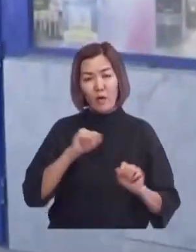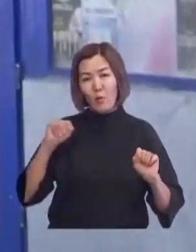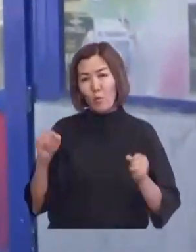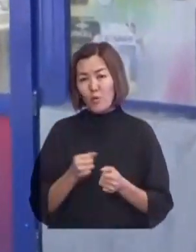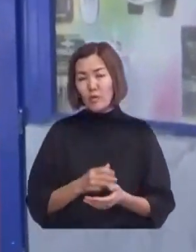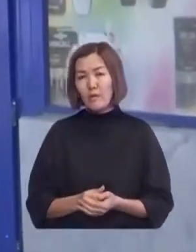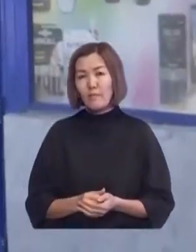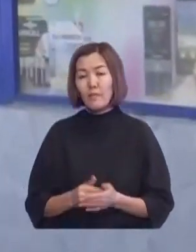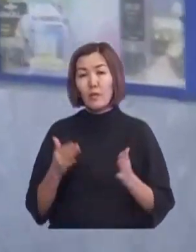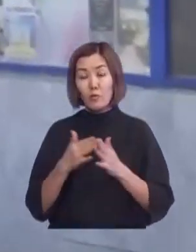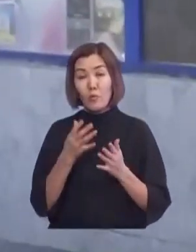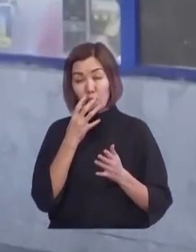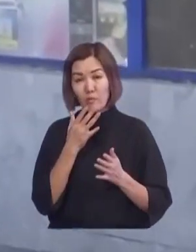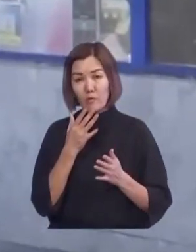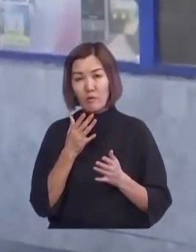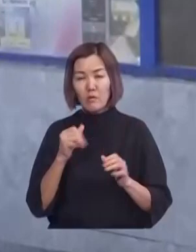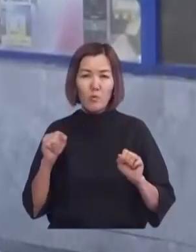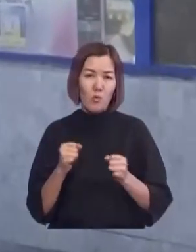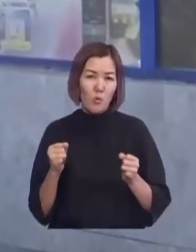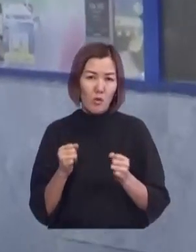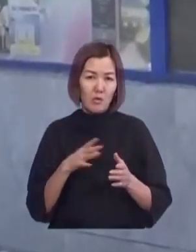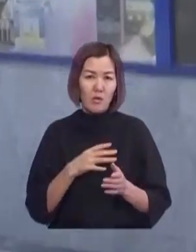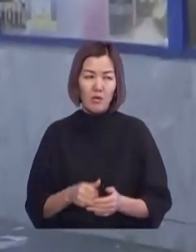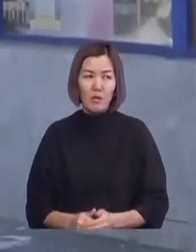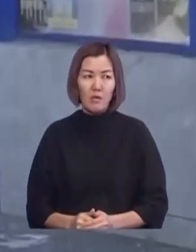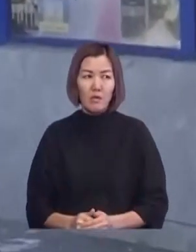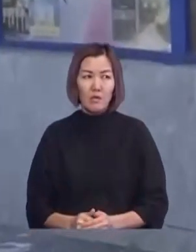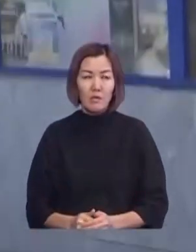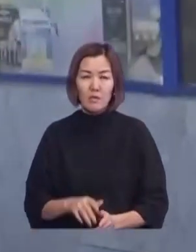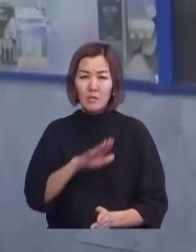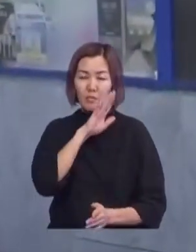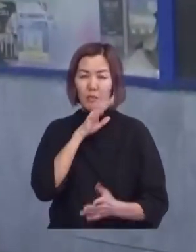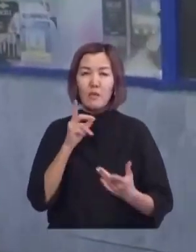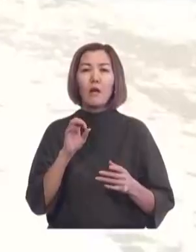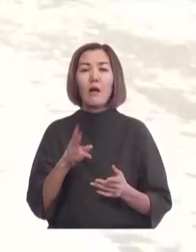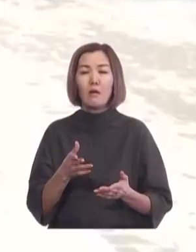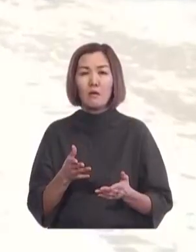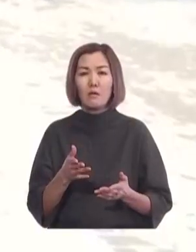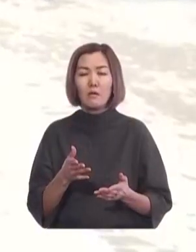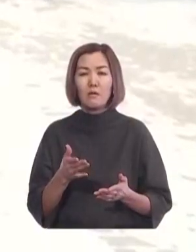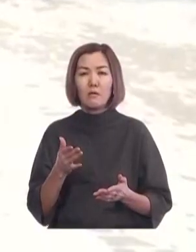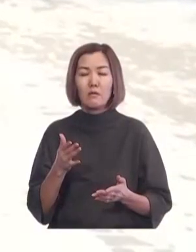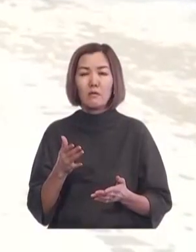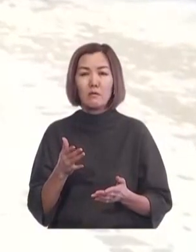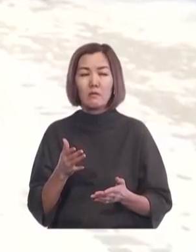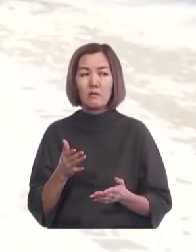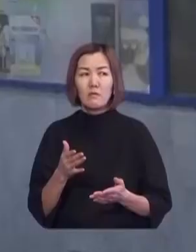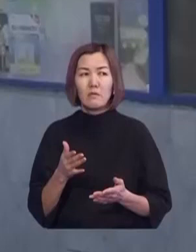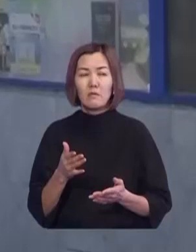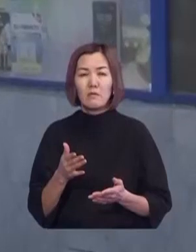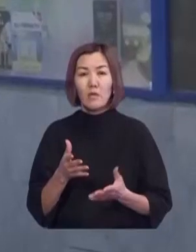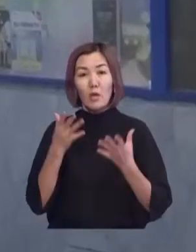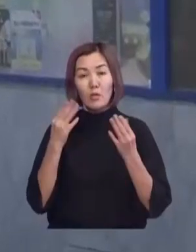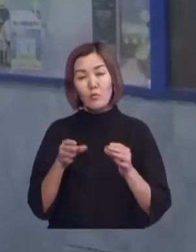дома? Или нет, холодно. Холодно? Холодно. А спите как, в одежде? Ну, практически. Днем еще